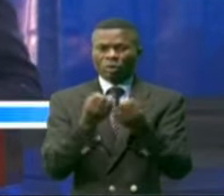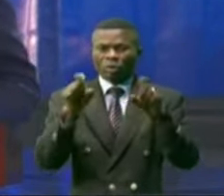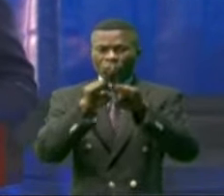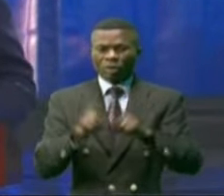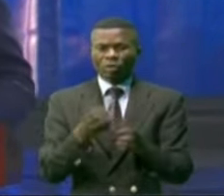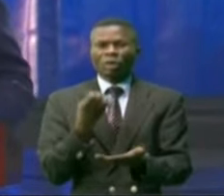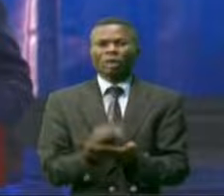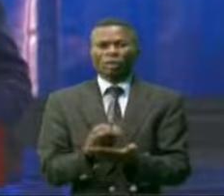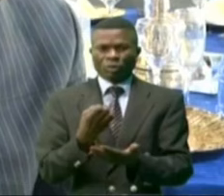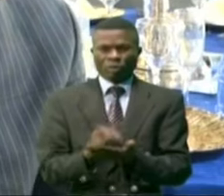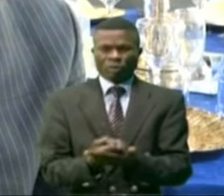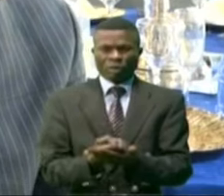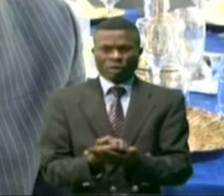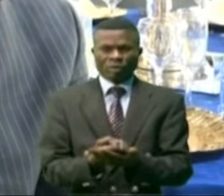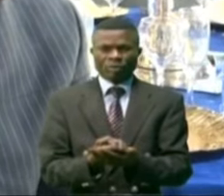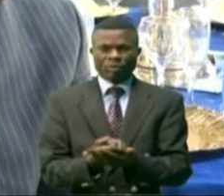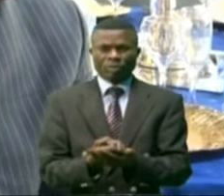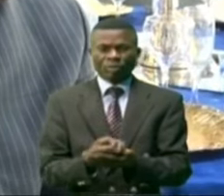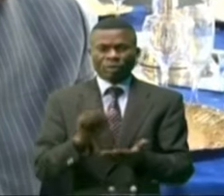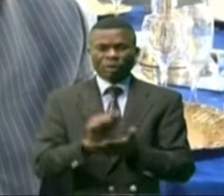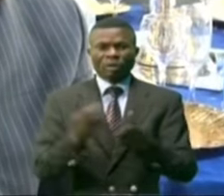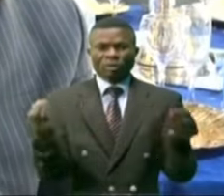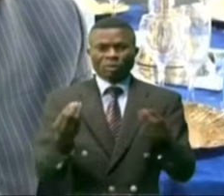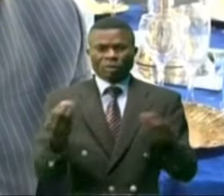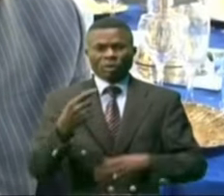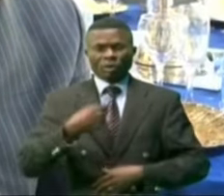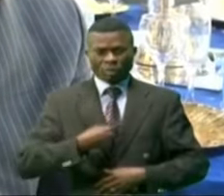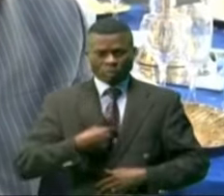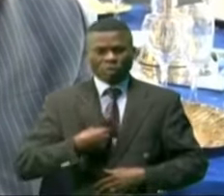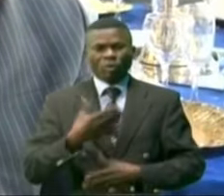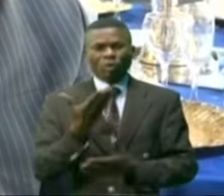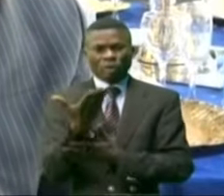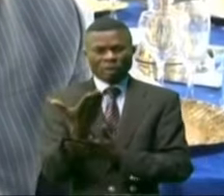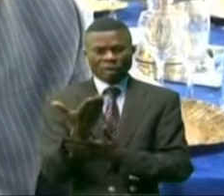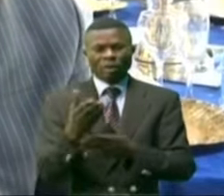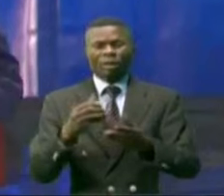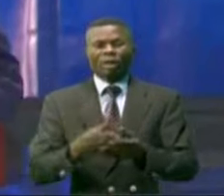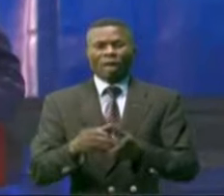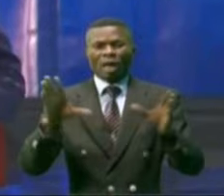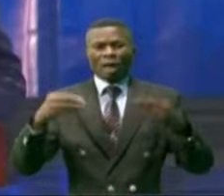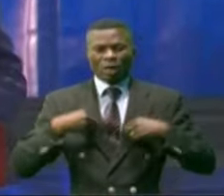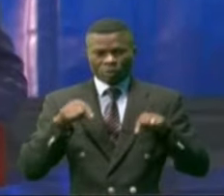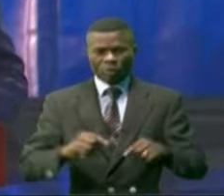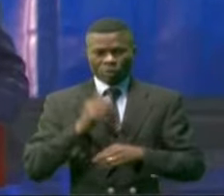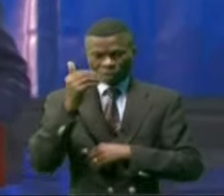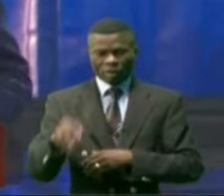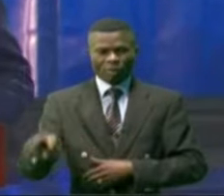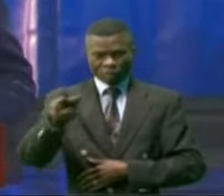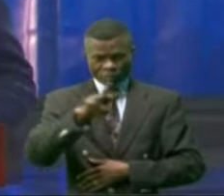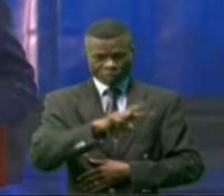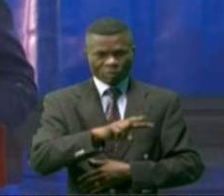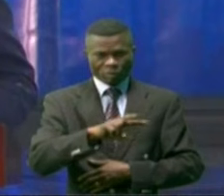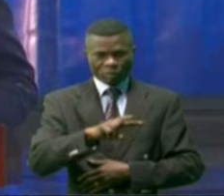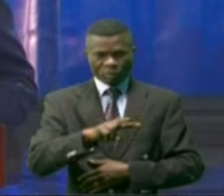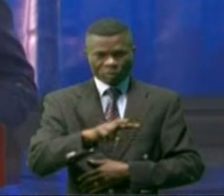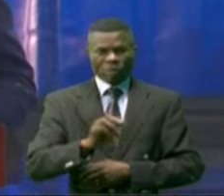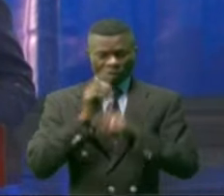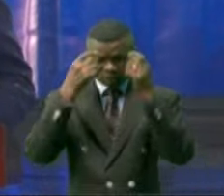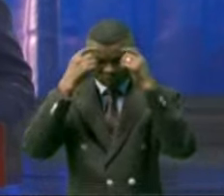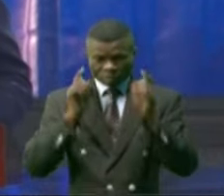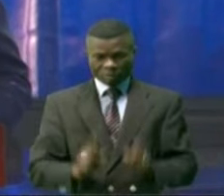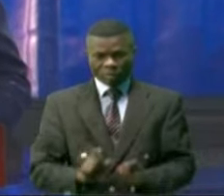économique. C'est pourquoi je réaffirme aujourd'hui devant vous mon